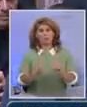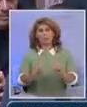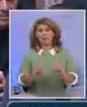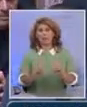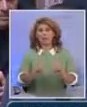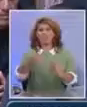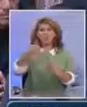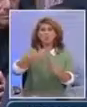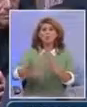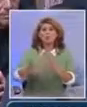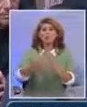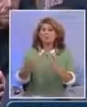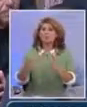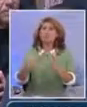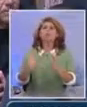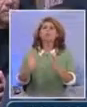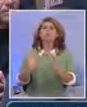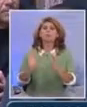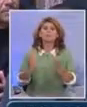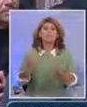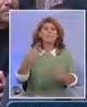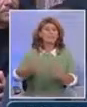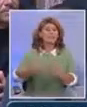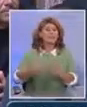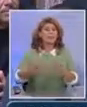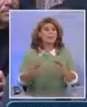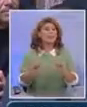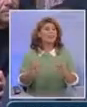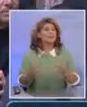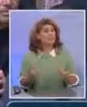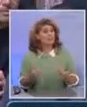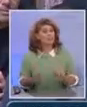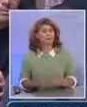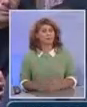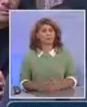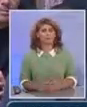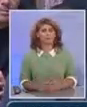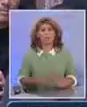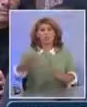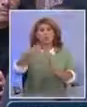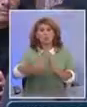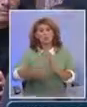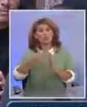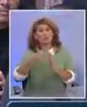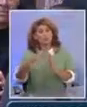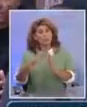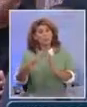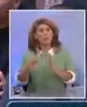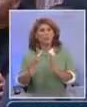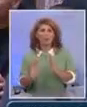στην ουσία του θέματος. Τι είναι ελληνική παιδεία? Δεν μπήκαν στην ουσία του θέματος,